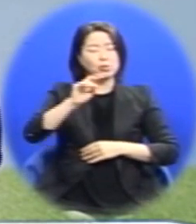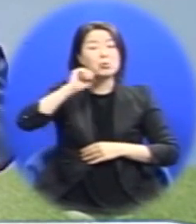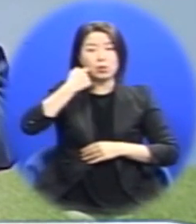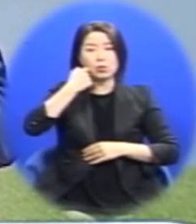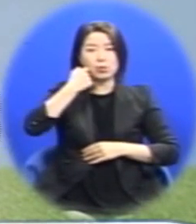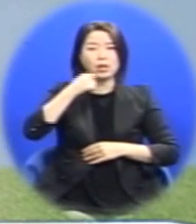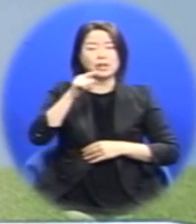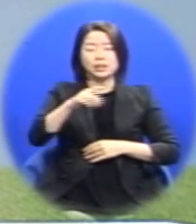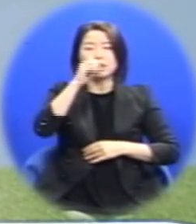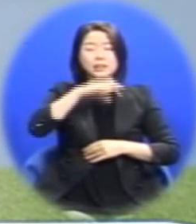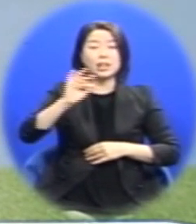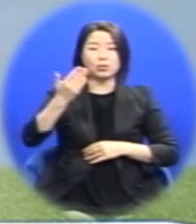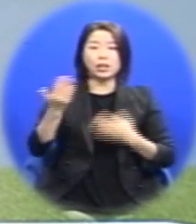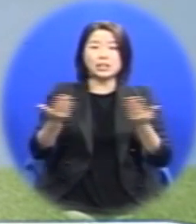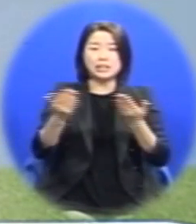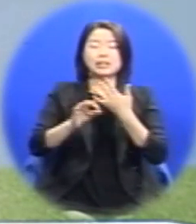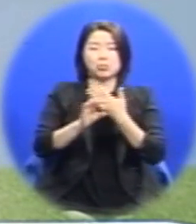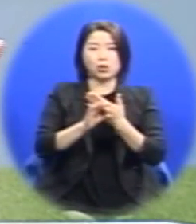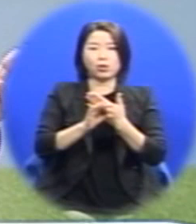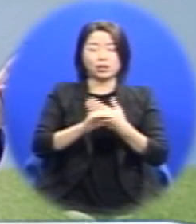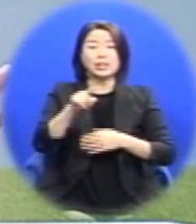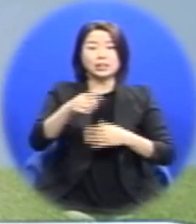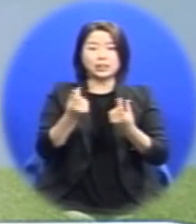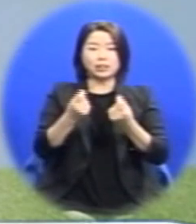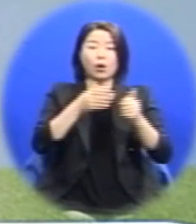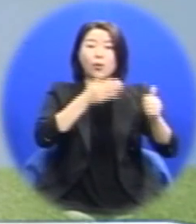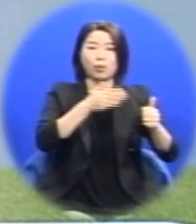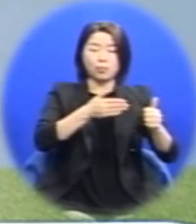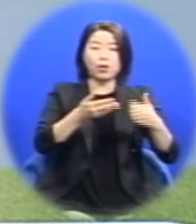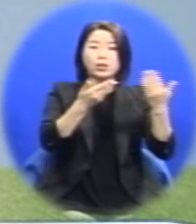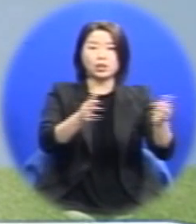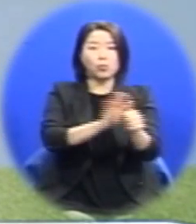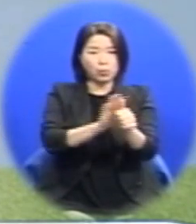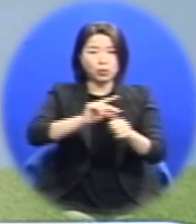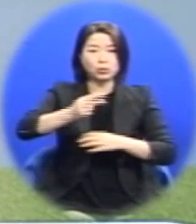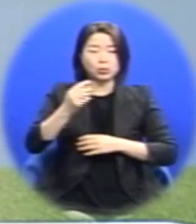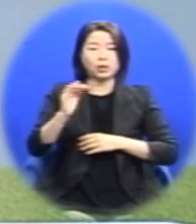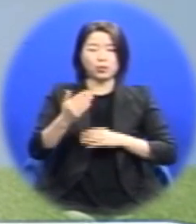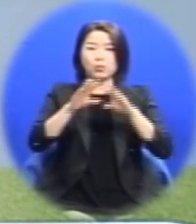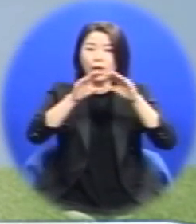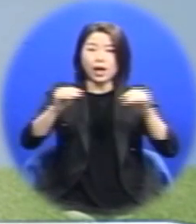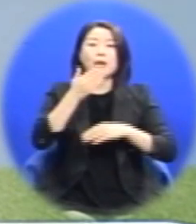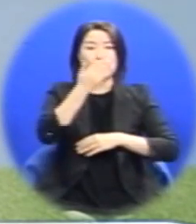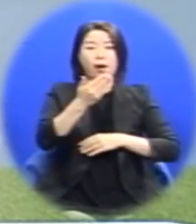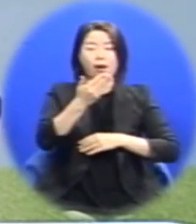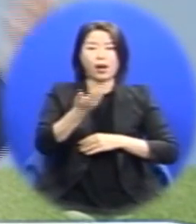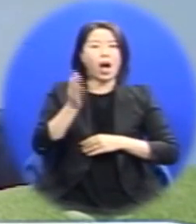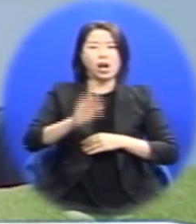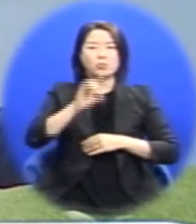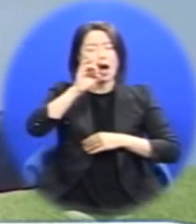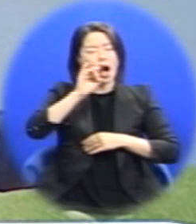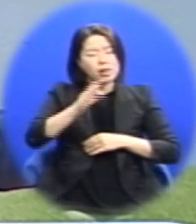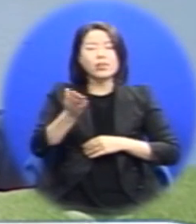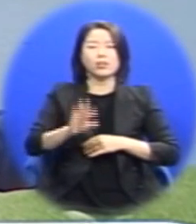거죠. 그게 그냥 되는 일이라면 그런 권면이 그에게 위로도 되고 해답도 되겠는데 안